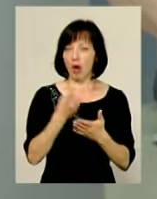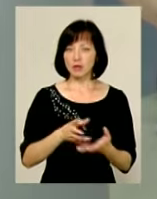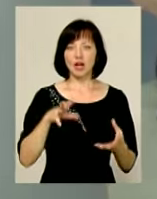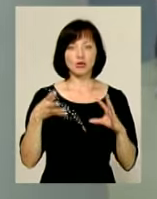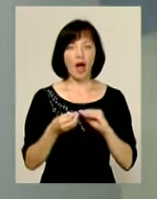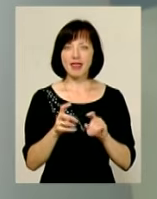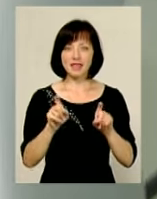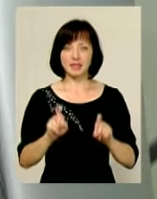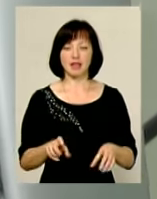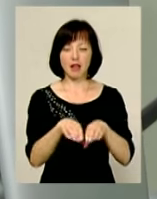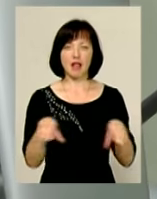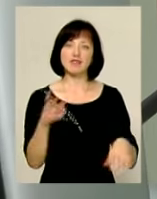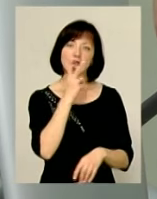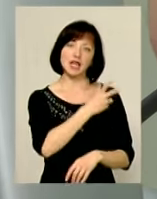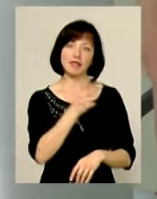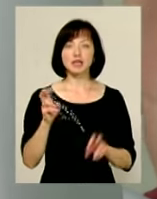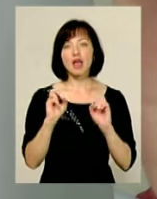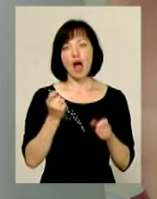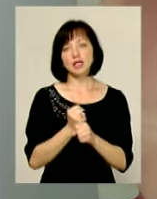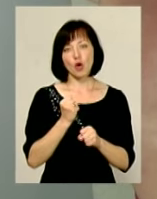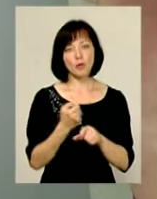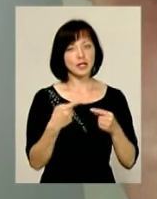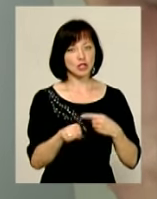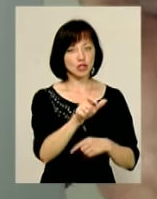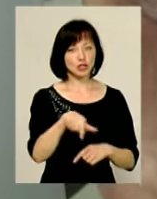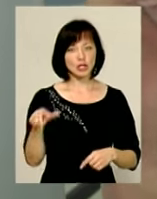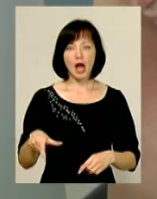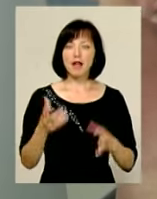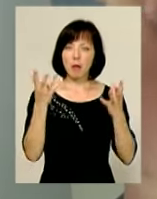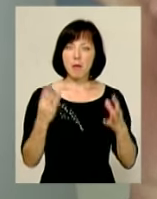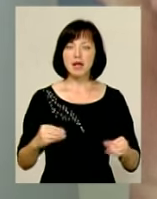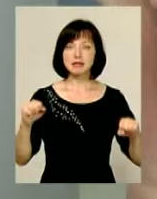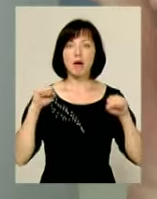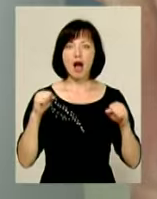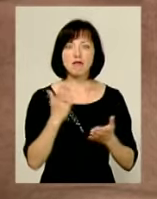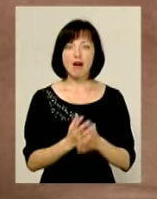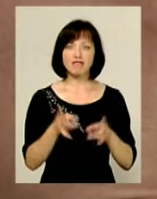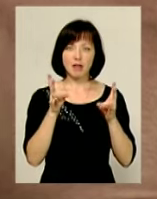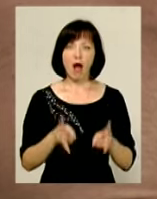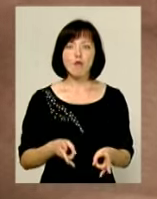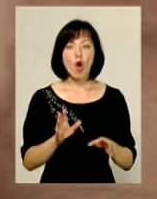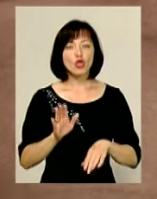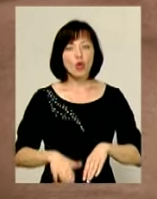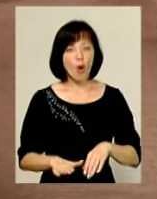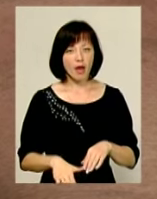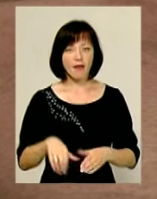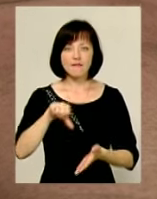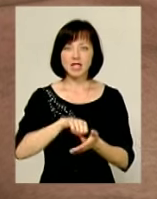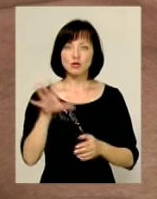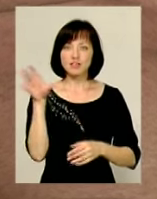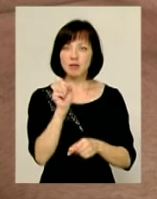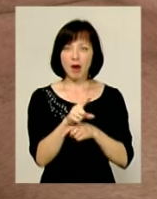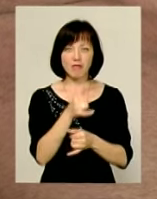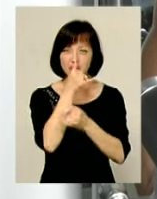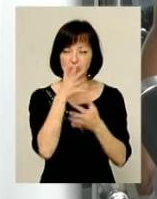результат, а не сидіти на лавці та дивитися, як це роблять інші. На момент змагань спортсмен мав травму ноги, тож виступити в усіх вправах не